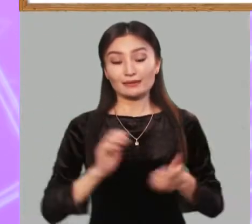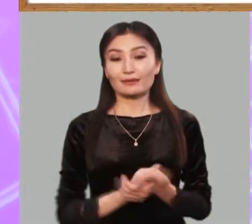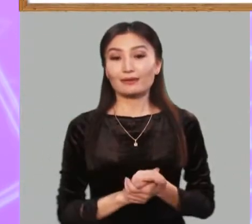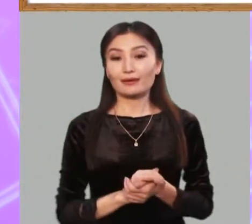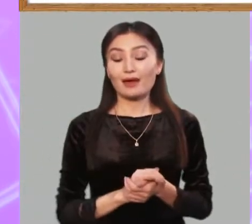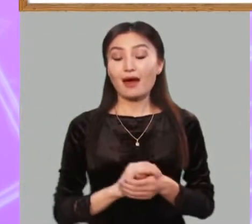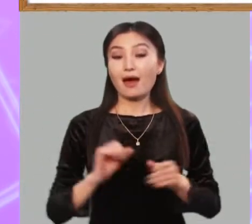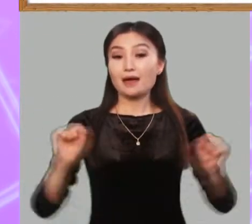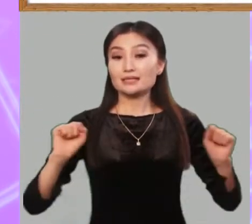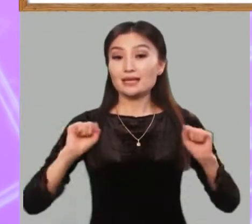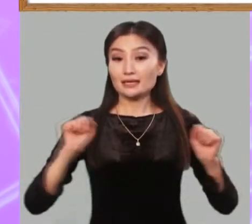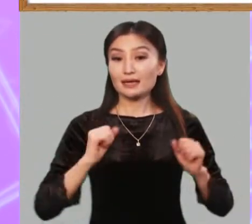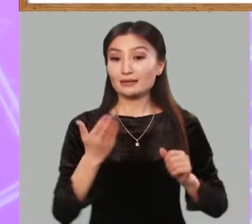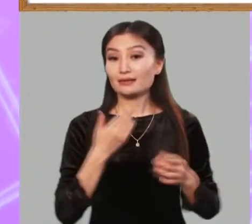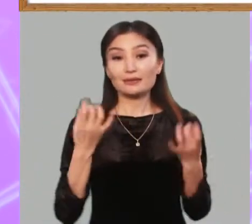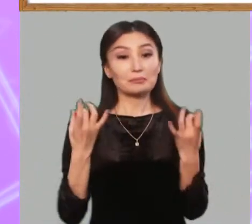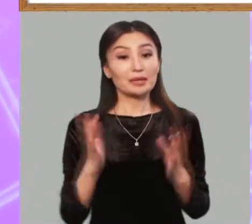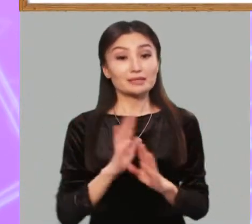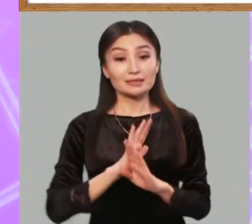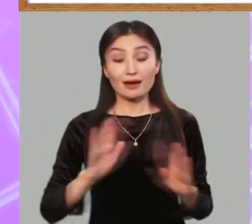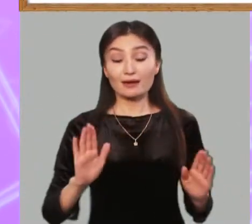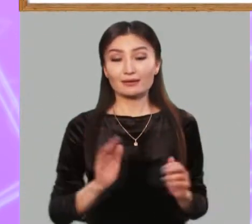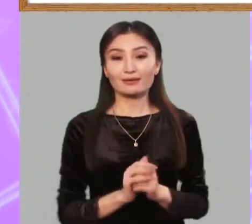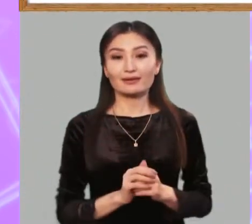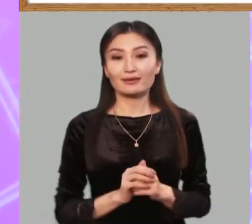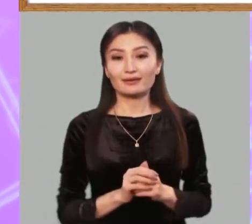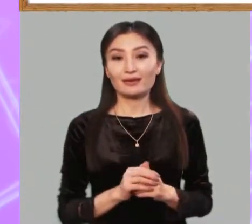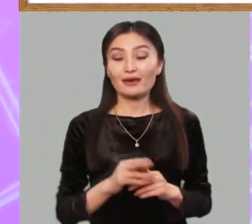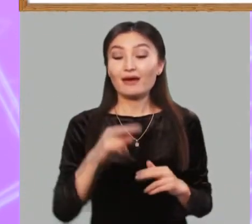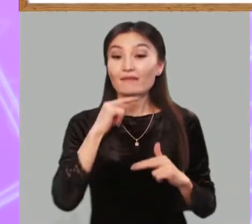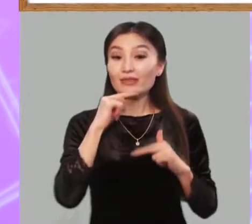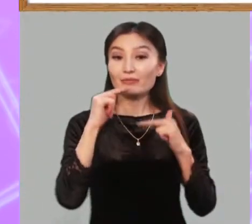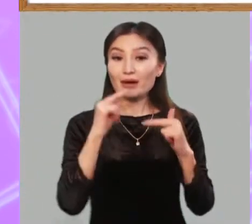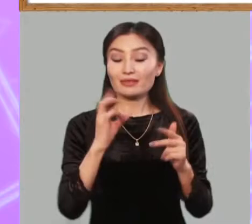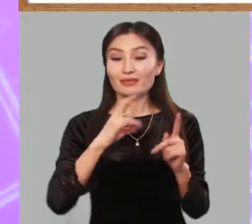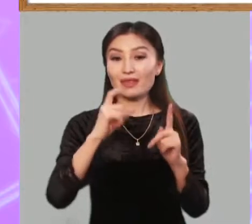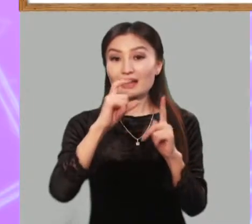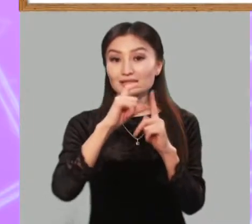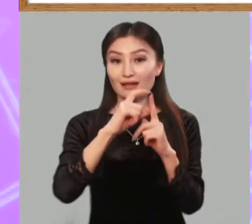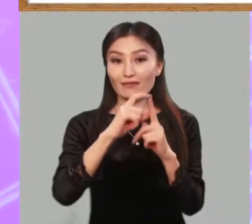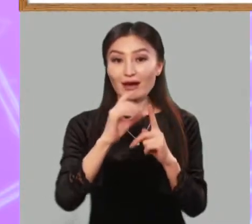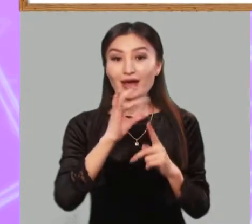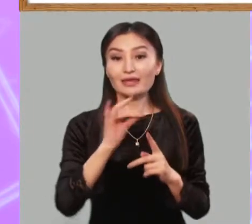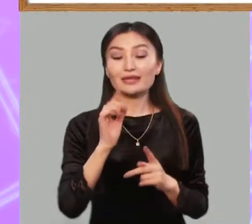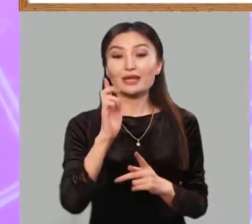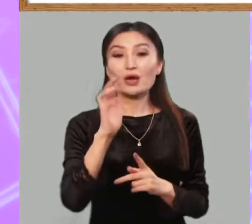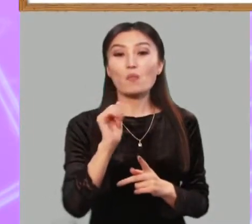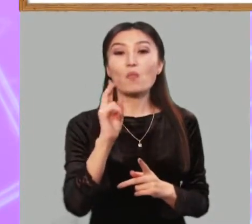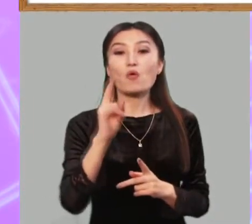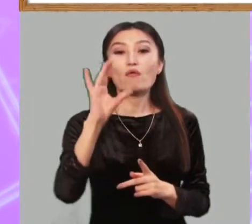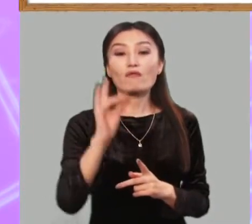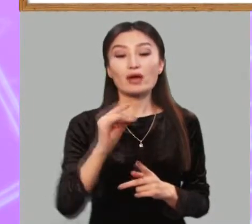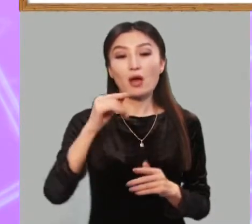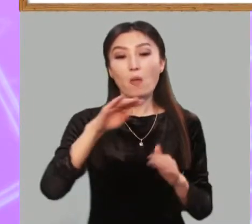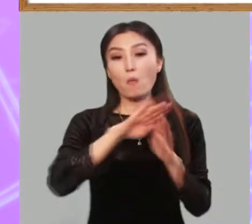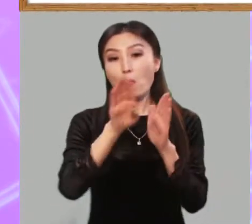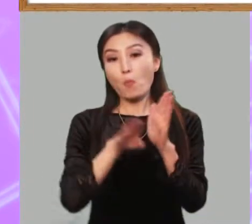А зарядка наша непростая. Обратите внимание на слова и на букву под